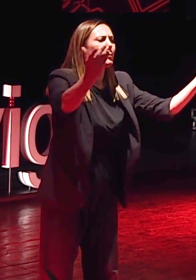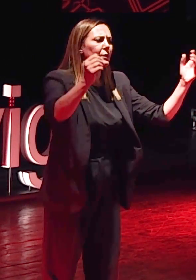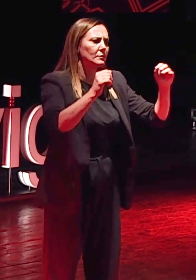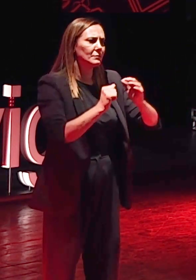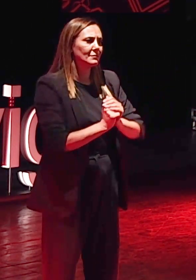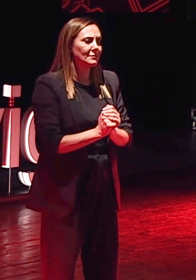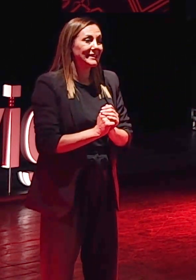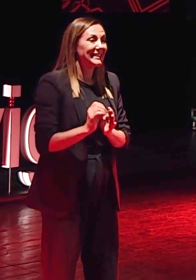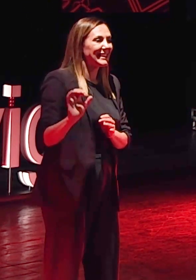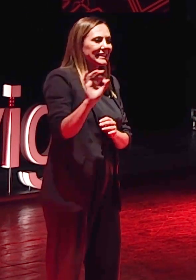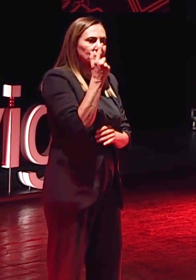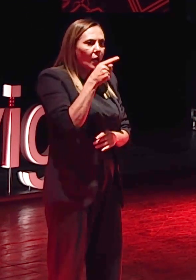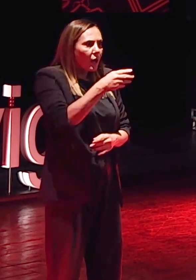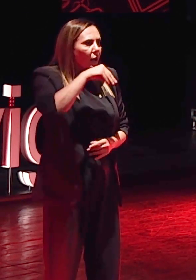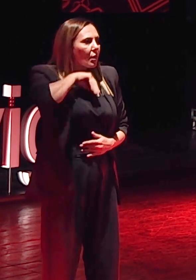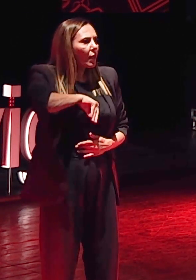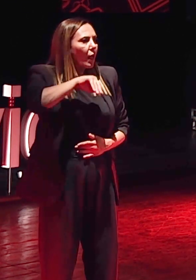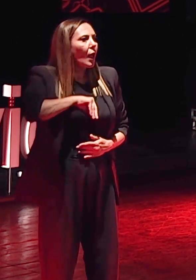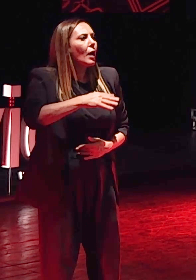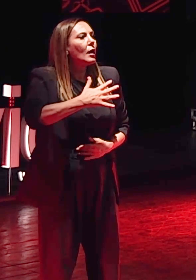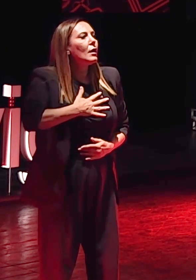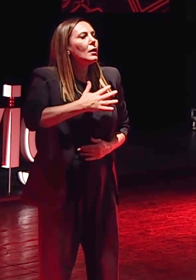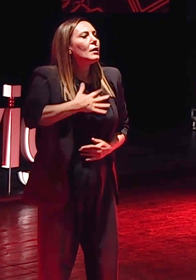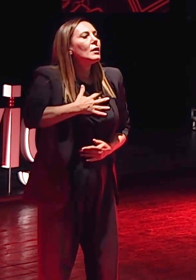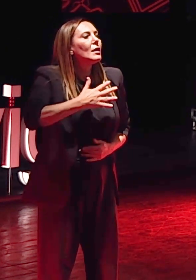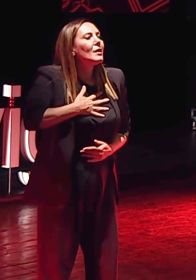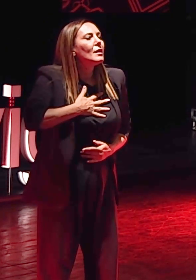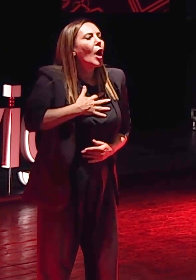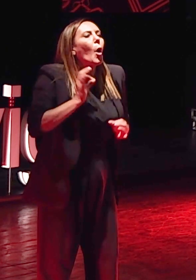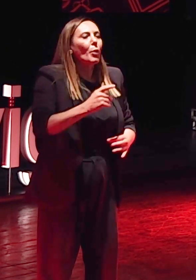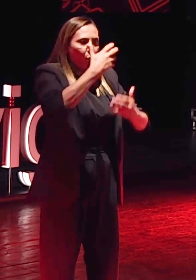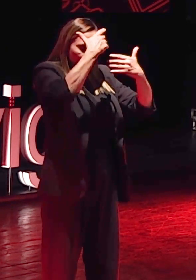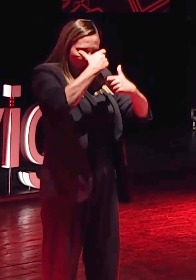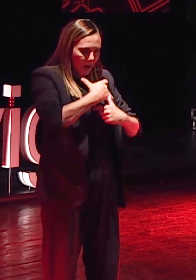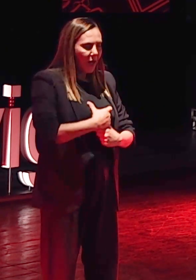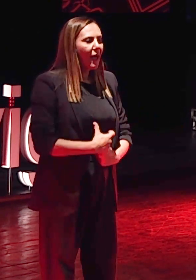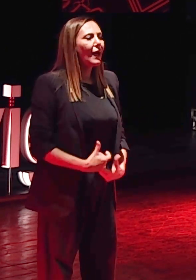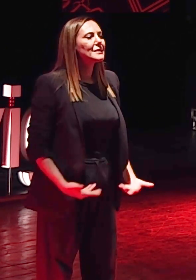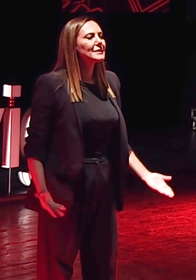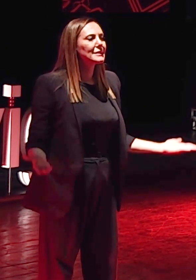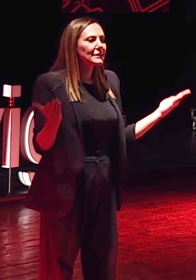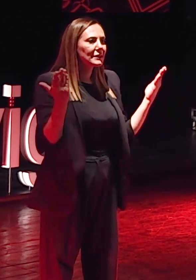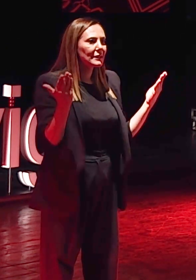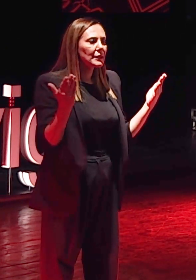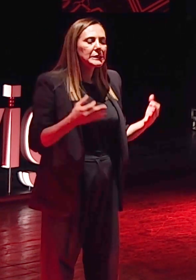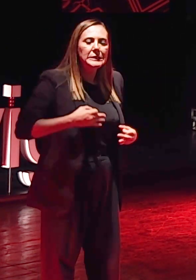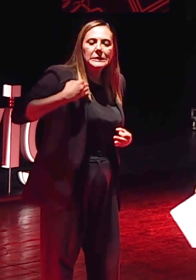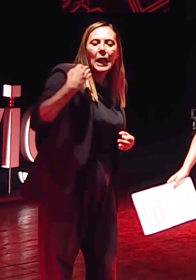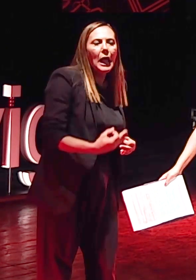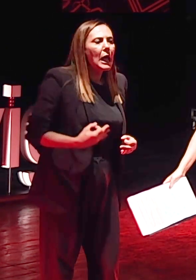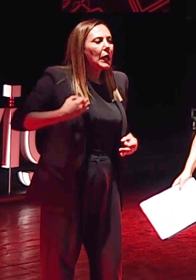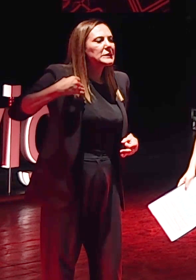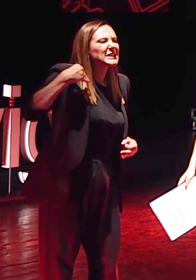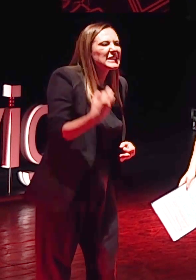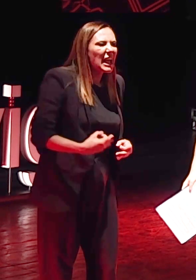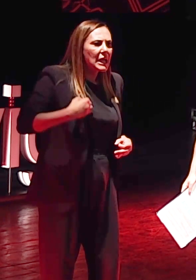se qualcosa che vi appartiene nel vostro essere fosse un costante